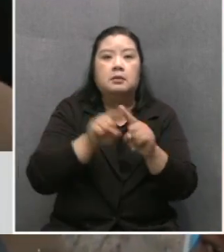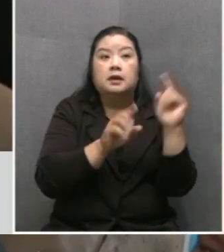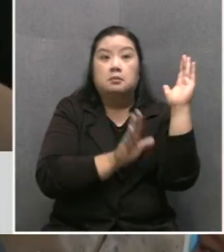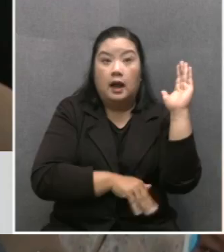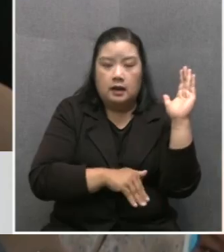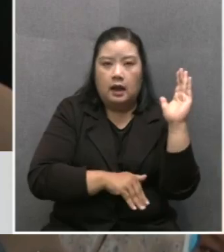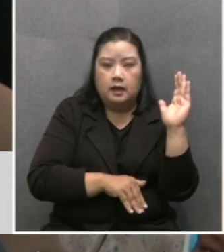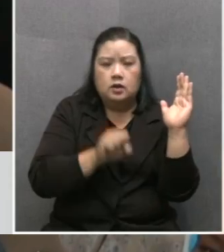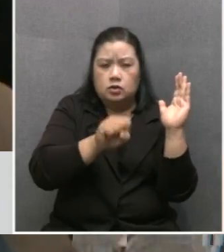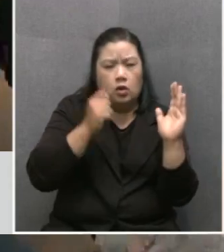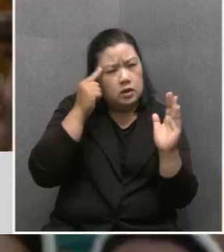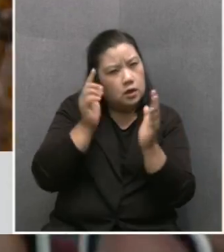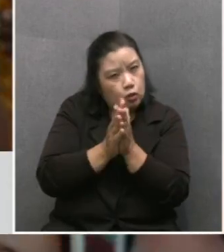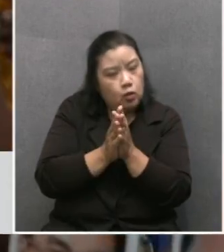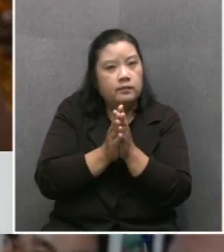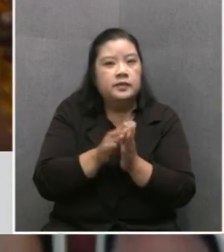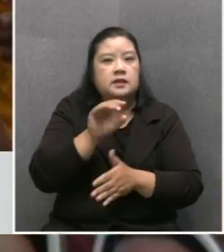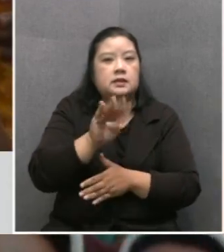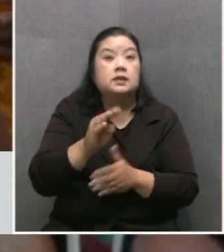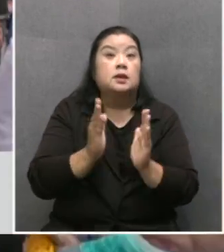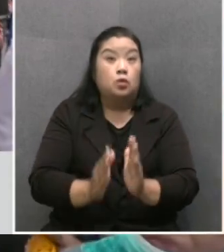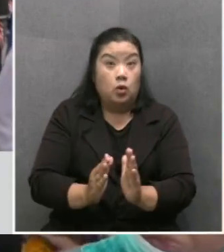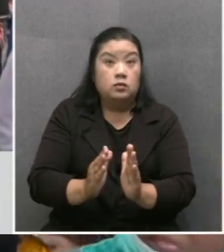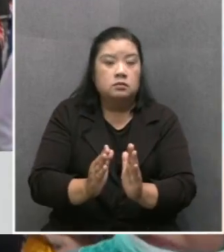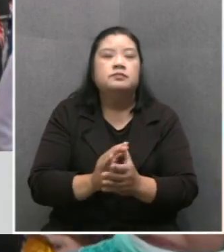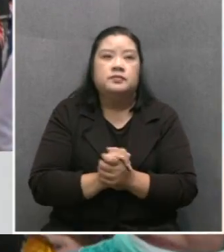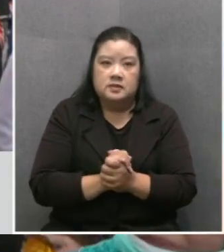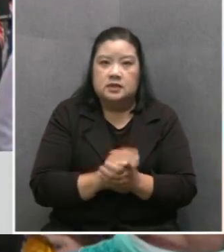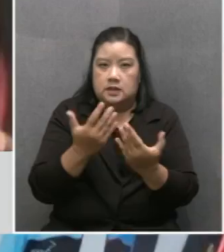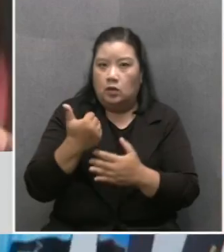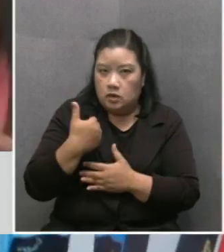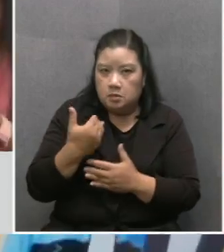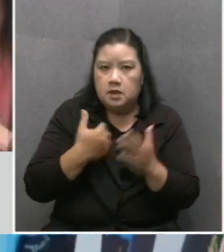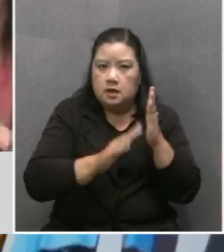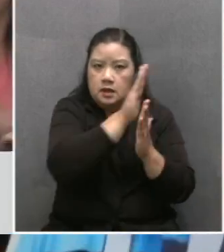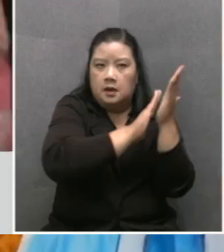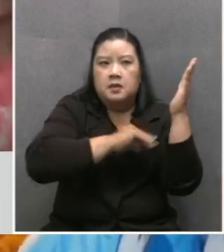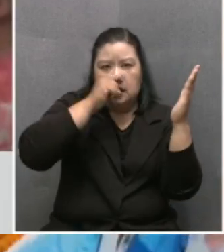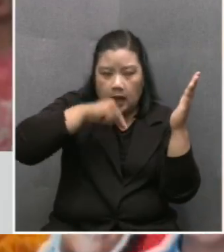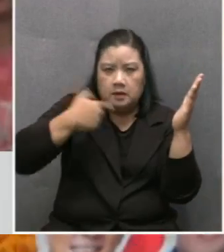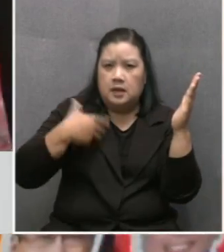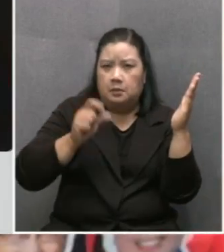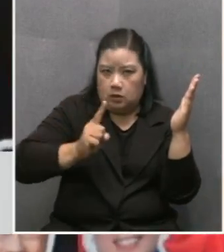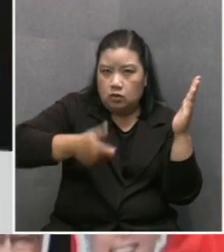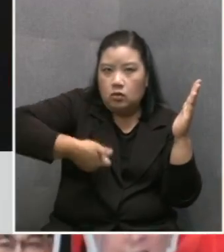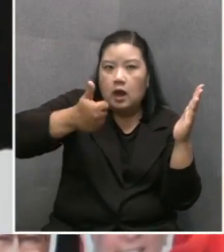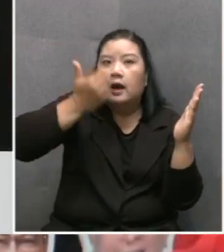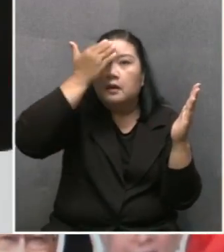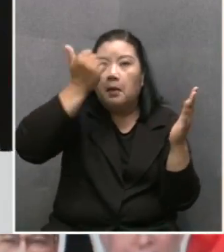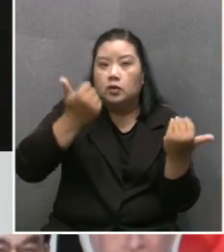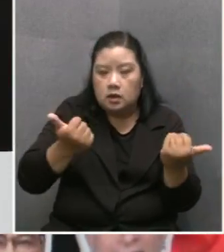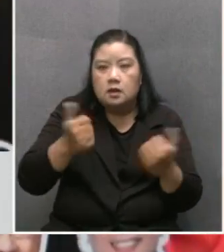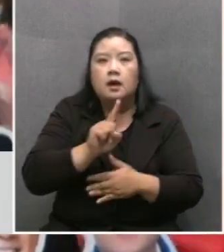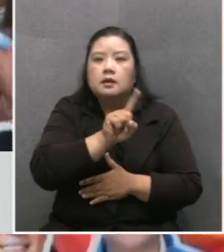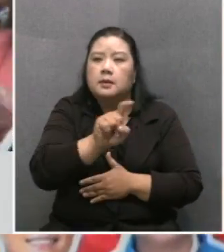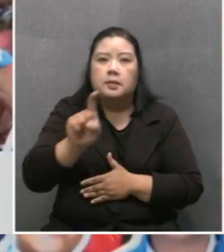ไม่ต่ำกว่า40ที่นั่งจากทั้งหมด60ที่นั่งรวมถึงพื้นที่อื่นๆทั่วประเทศเพราะผลการสำรวจประชาชน